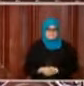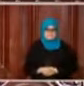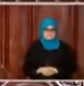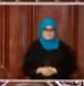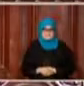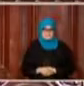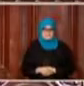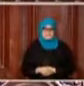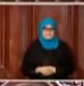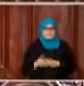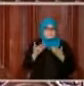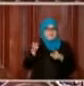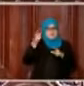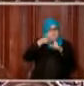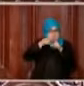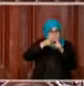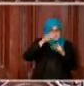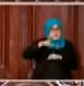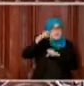ومن الأمانات